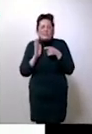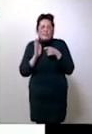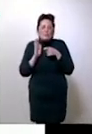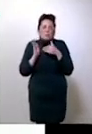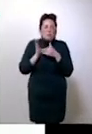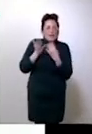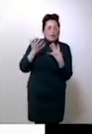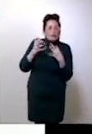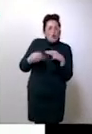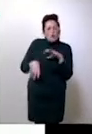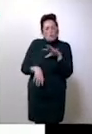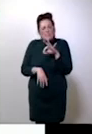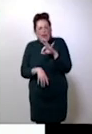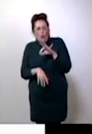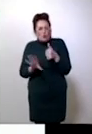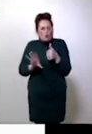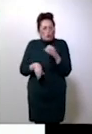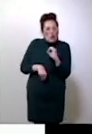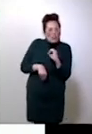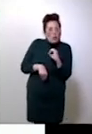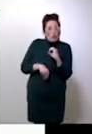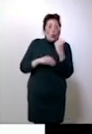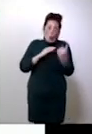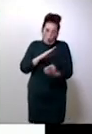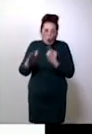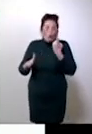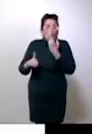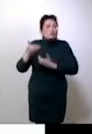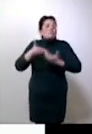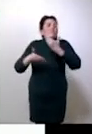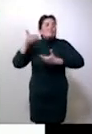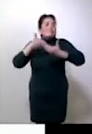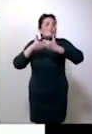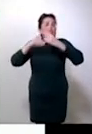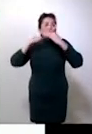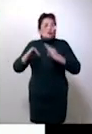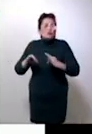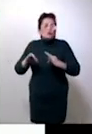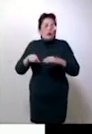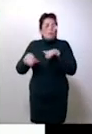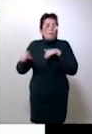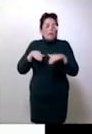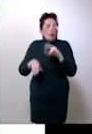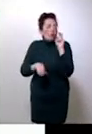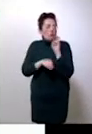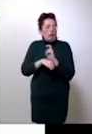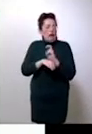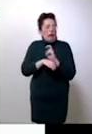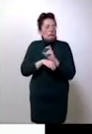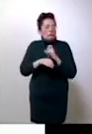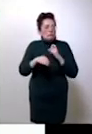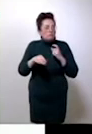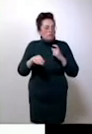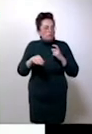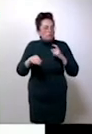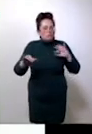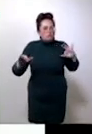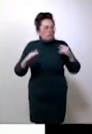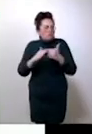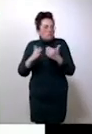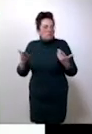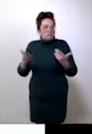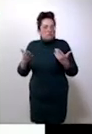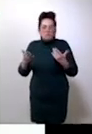60. Et donc, on ne voit pas pourquoi, tant qu'on continue de l'autoriser,